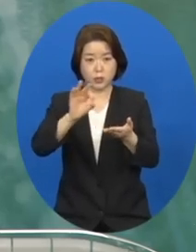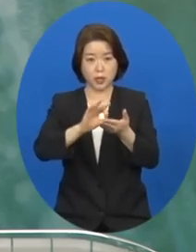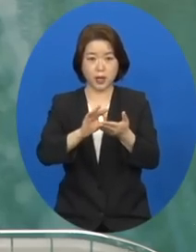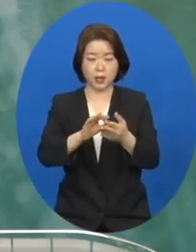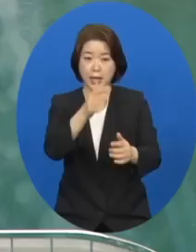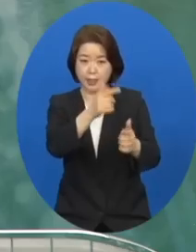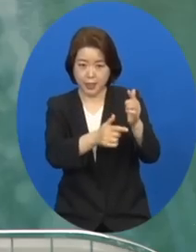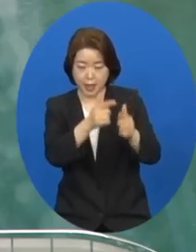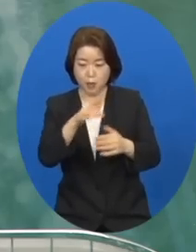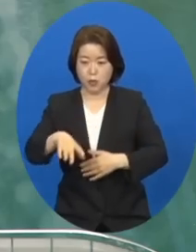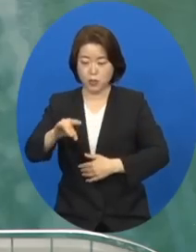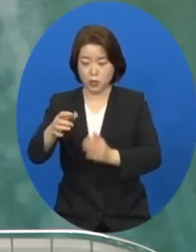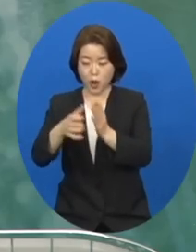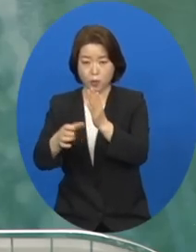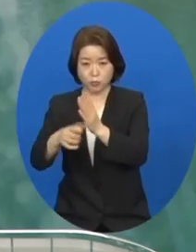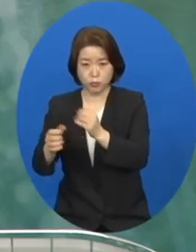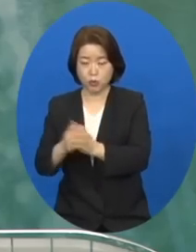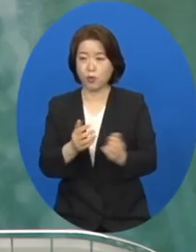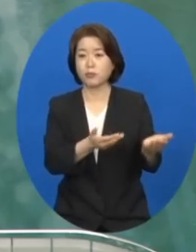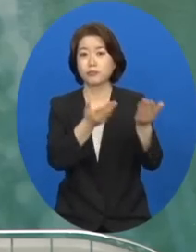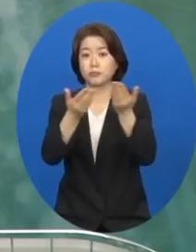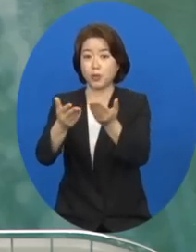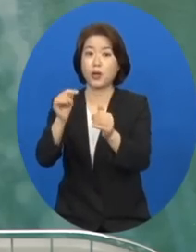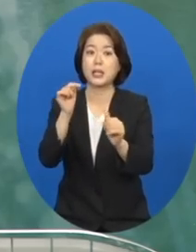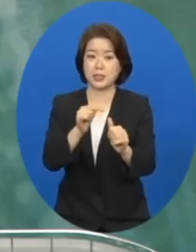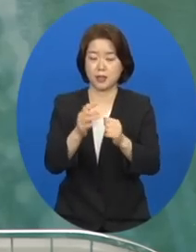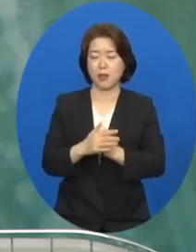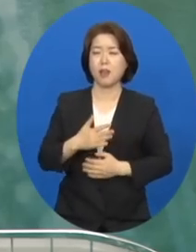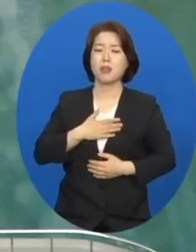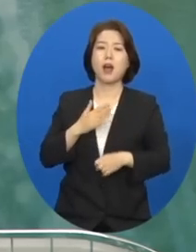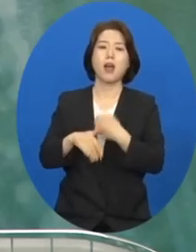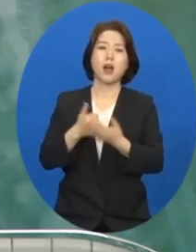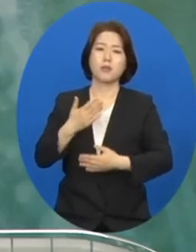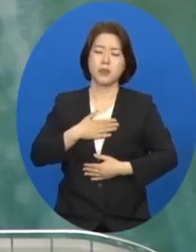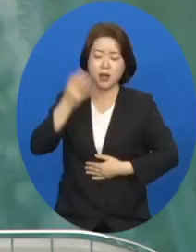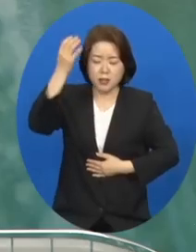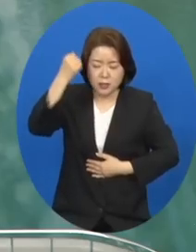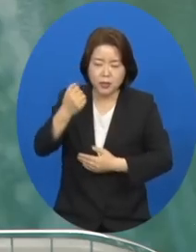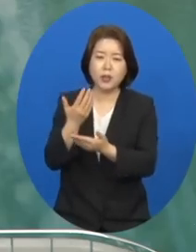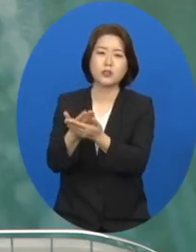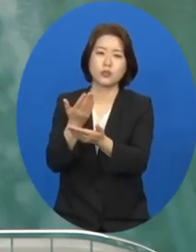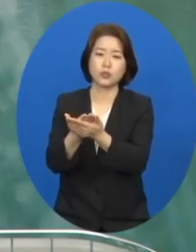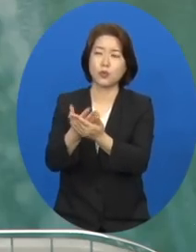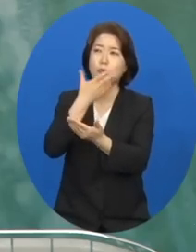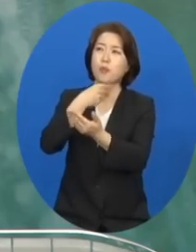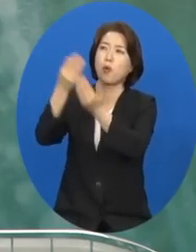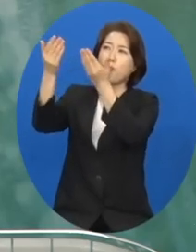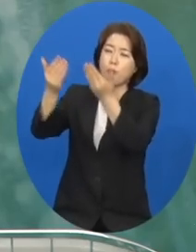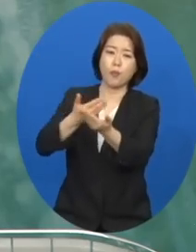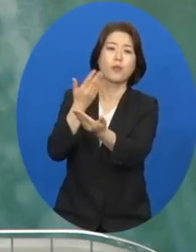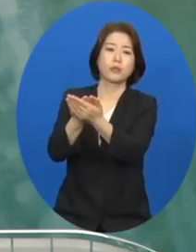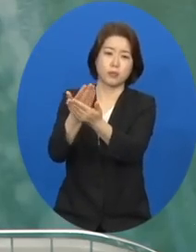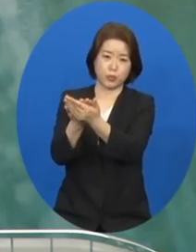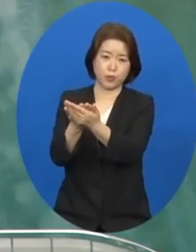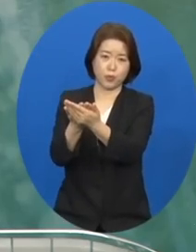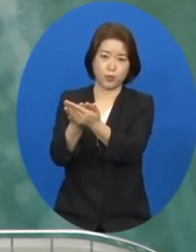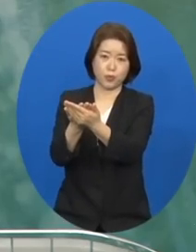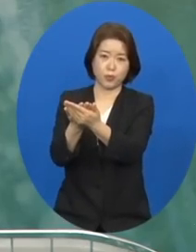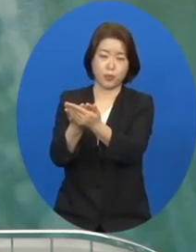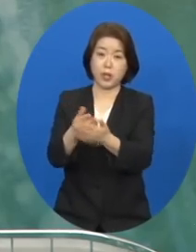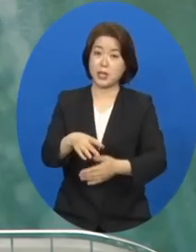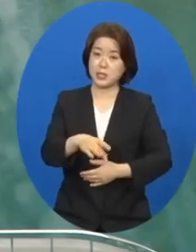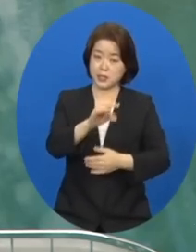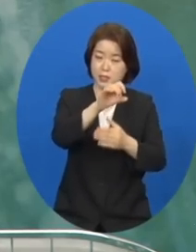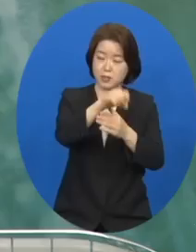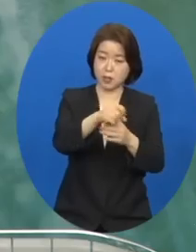거둔 소산을 바치게 하였다 나의 하나님 나를 기억하여 주시고 복을 내려 주십시오 첫